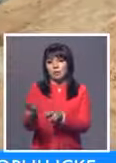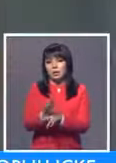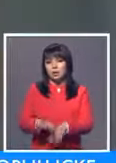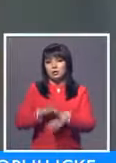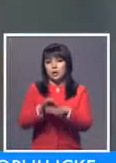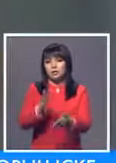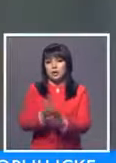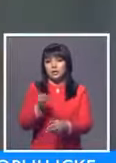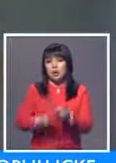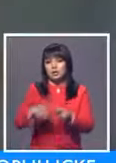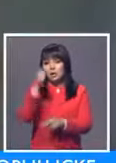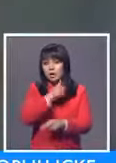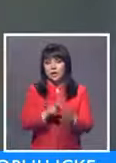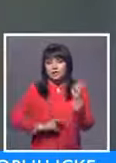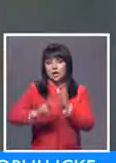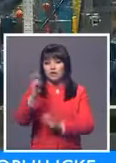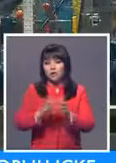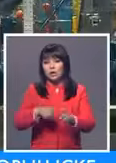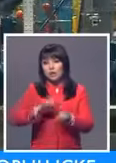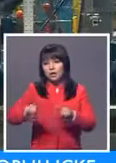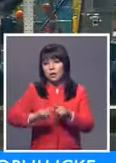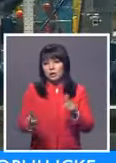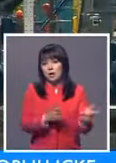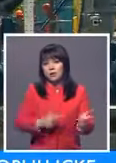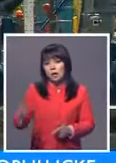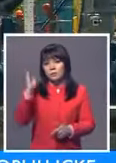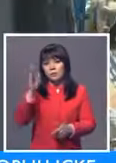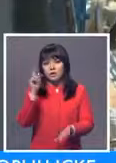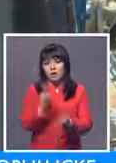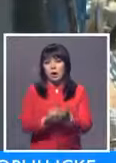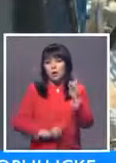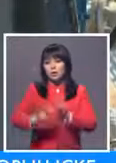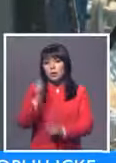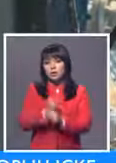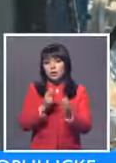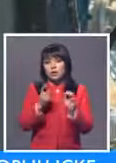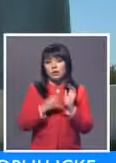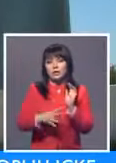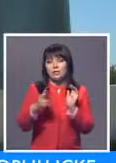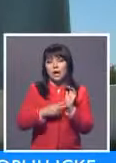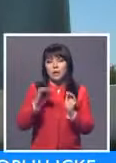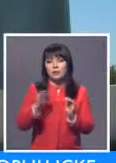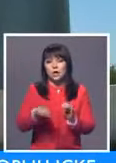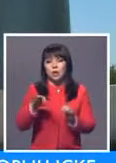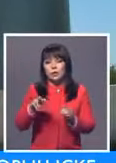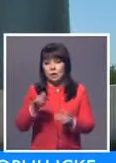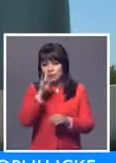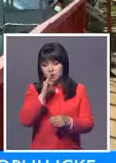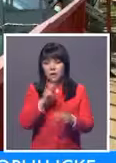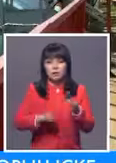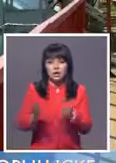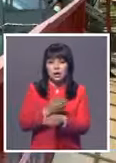жатыр. Жыл соңында зауыт толығымен іске қосылмақшы. Болашақта өндіріс орны 198 мың тоннаға дейін тікелей мұнай-газ